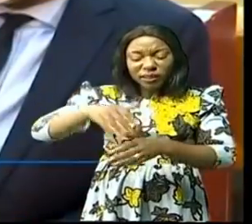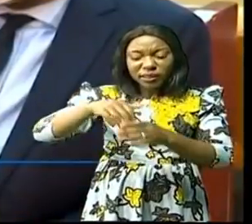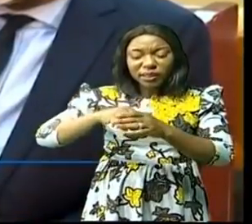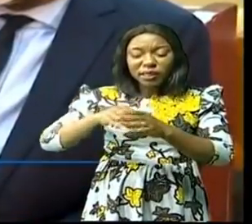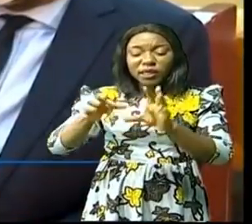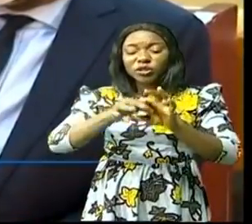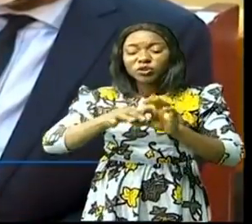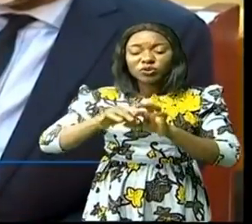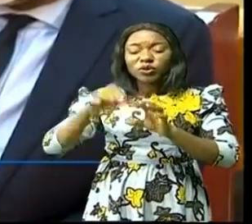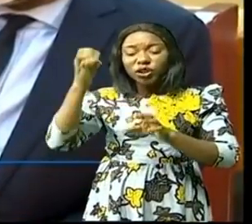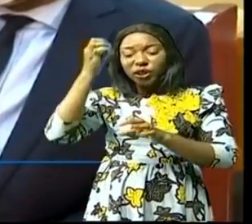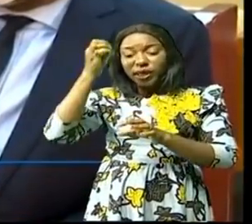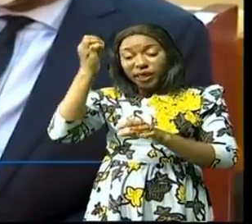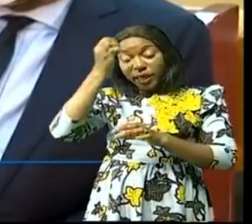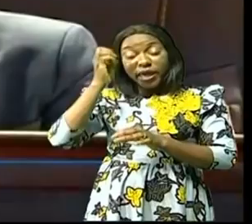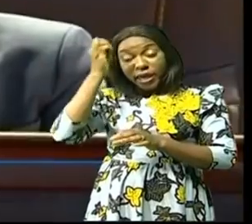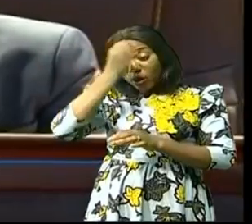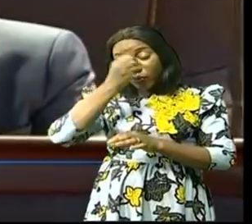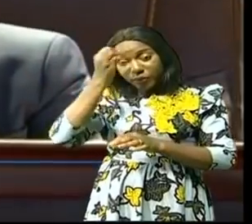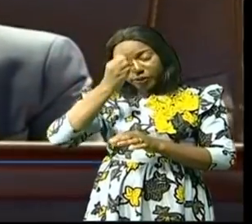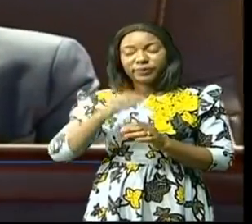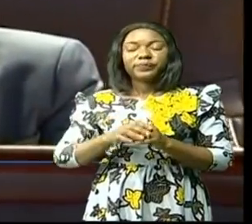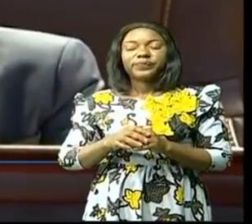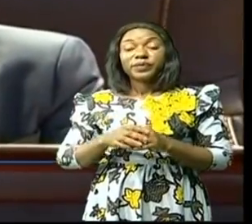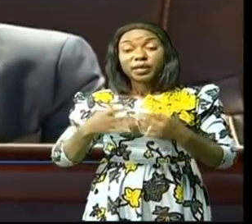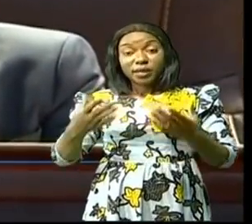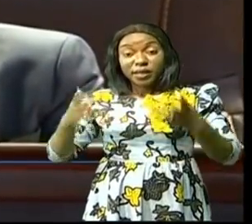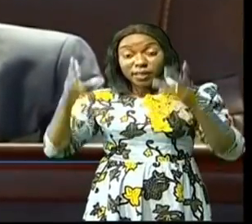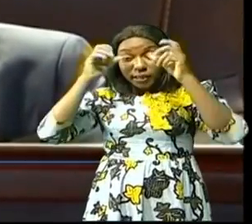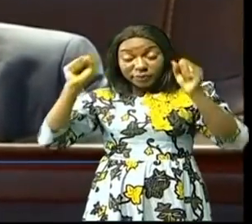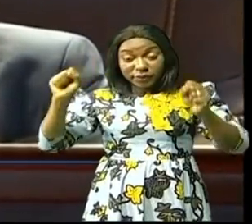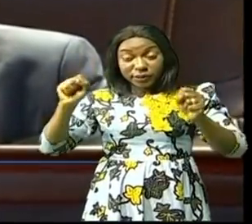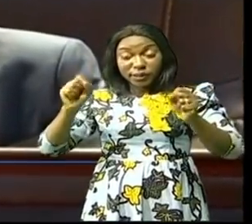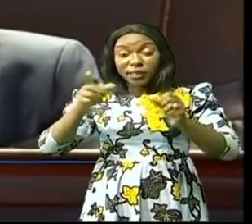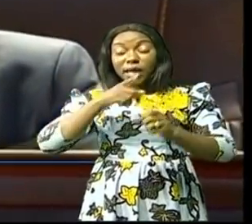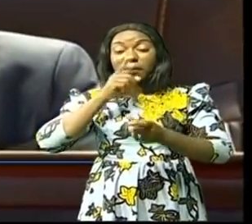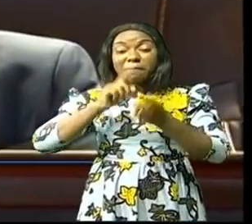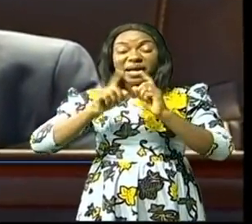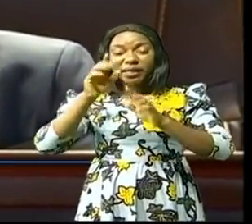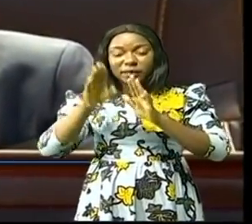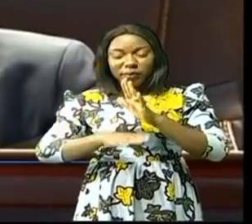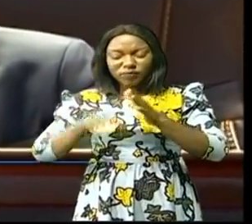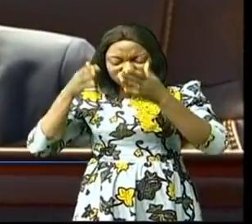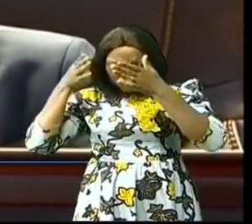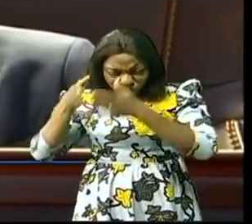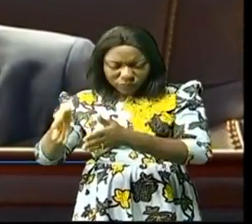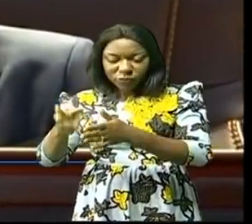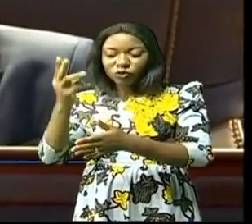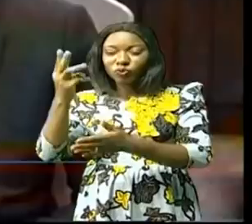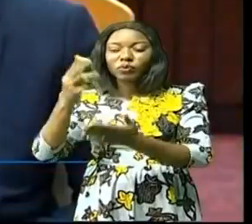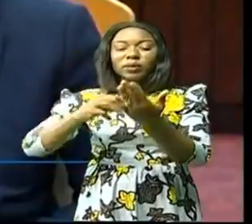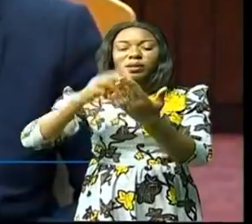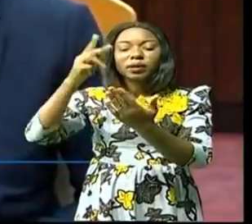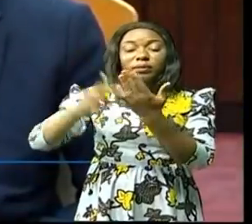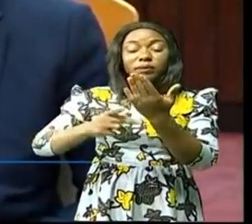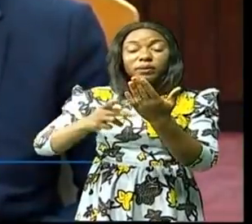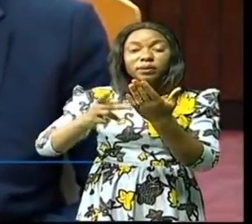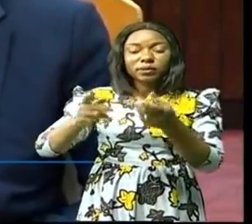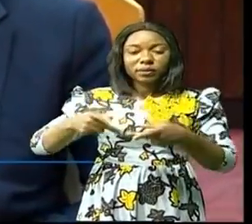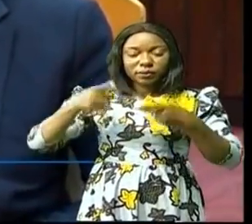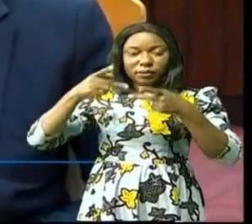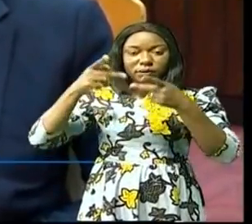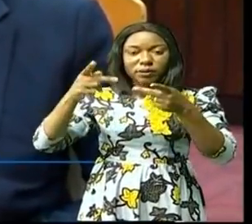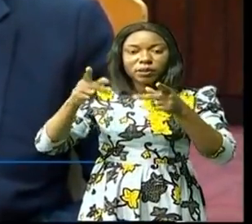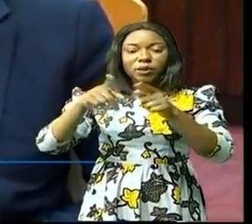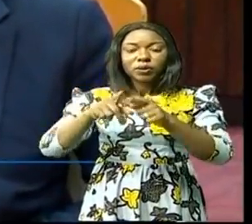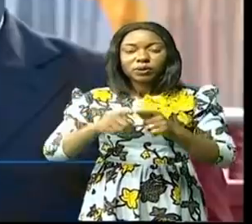sous la conduite du président Christophe Mbosoko Diampanga a centré son attention sur trois autres propositions de loi. Les